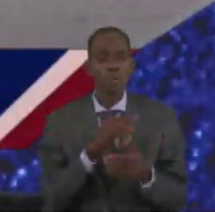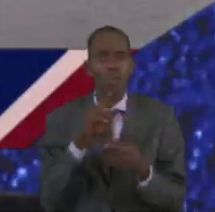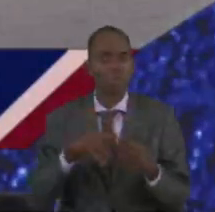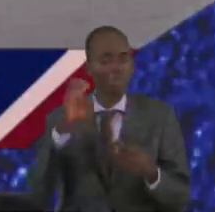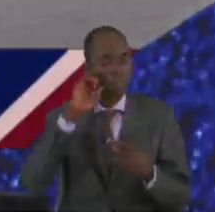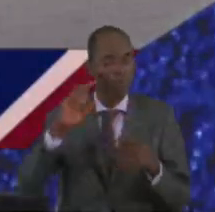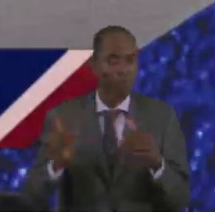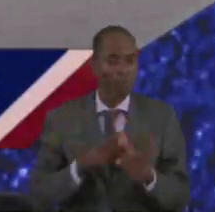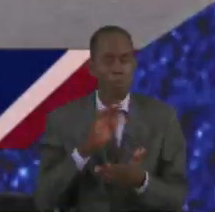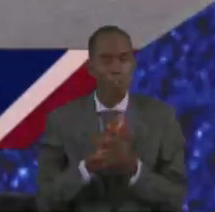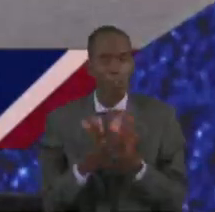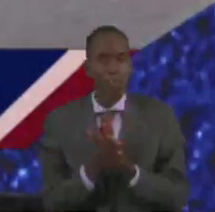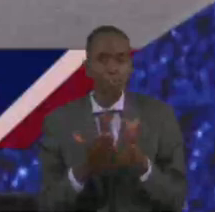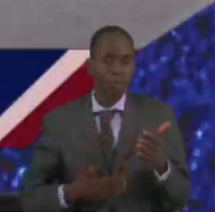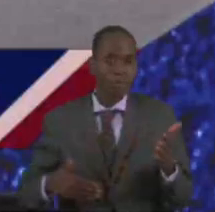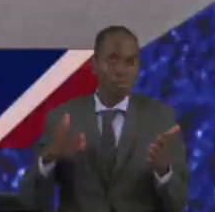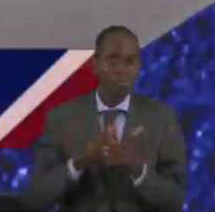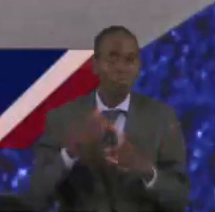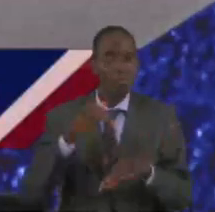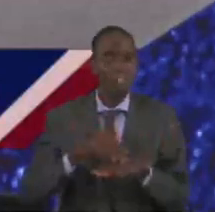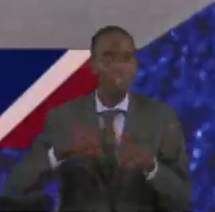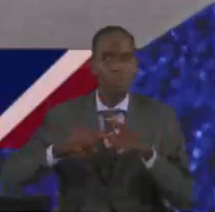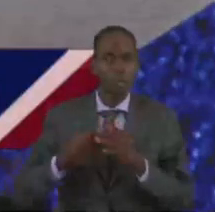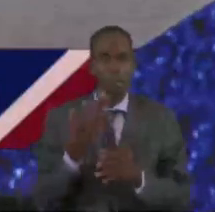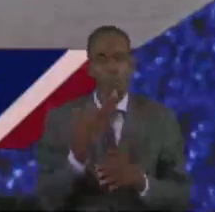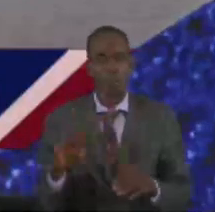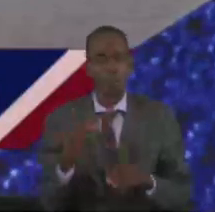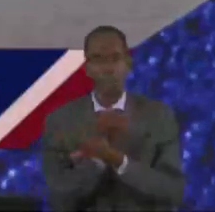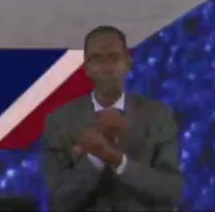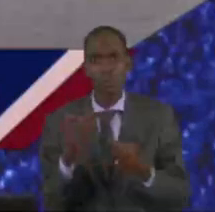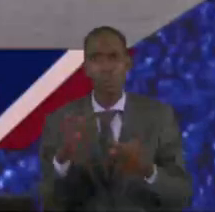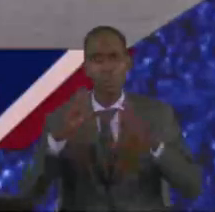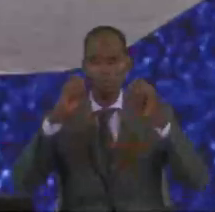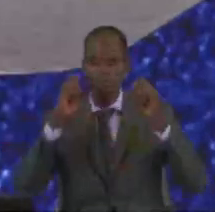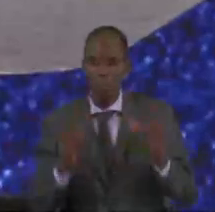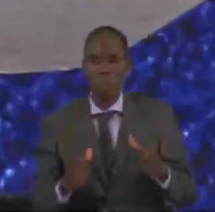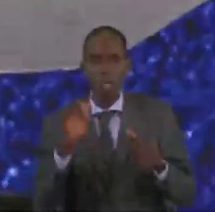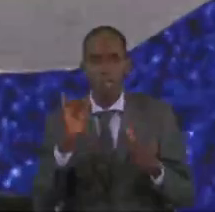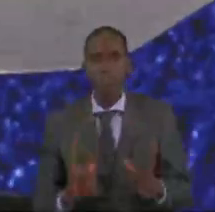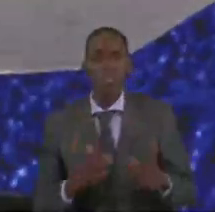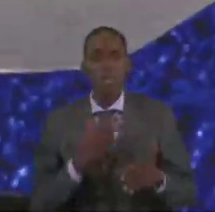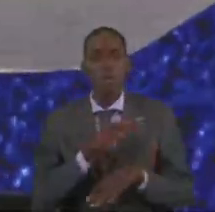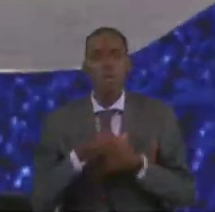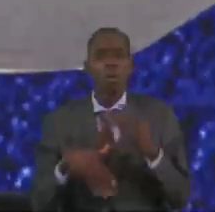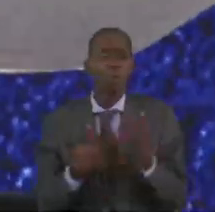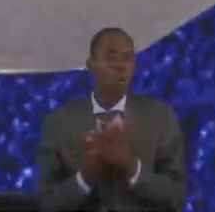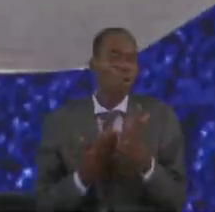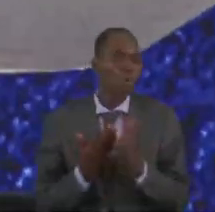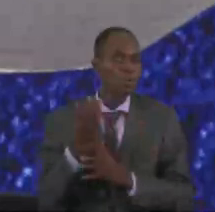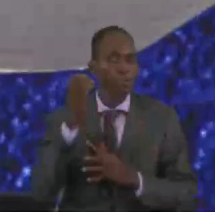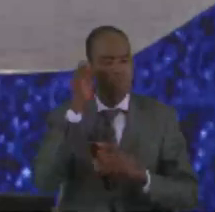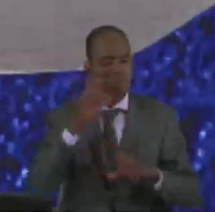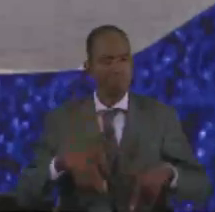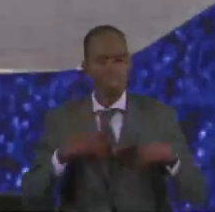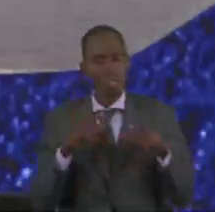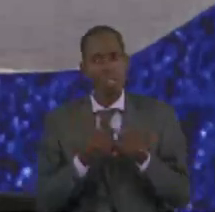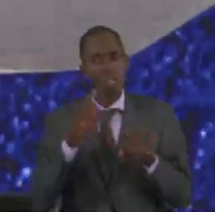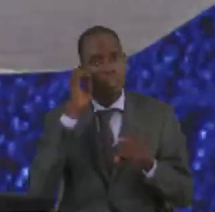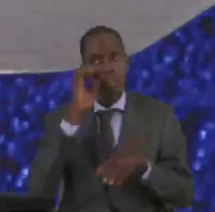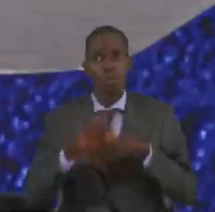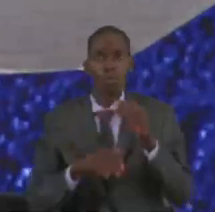chrétienne, au commencement de sa conversion, au commencement de son salut, aussitôt et tout au long de